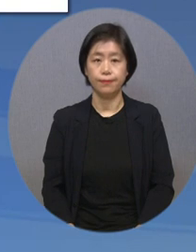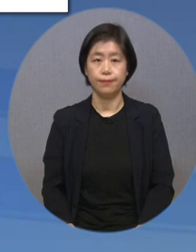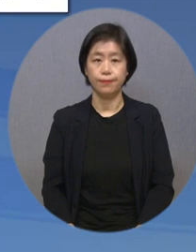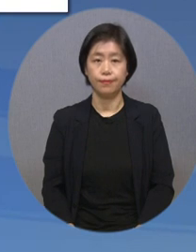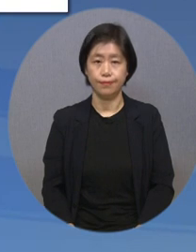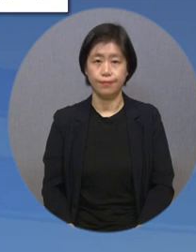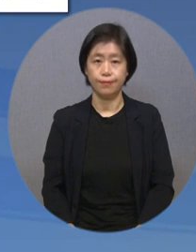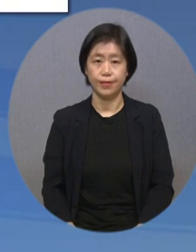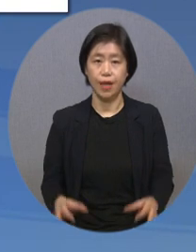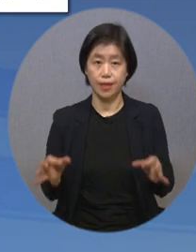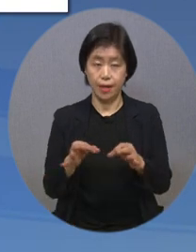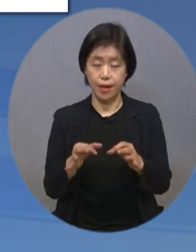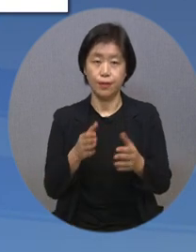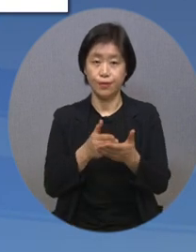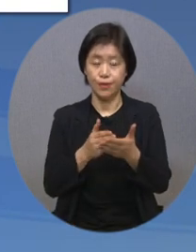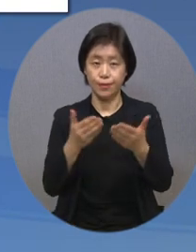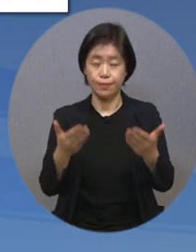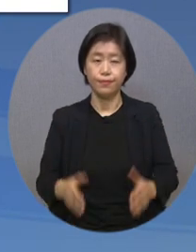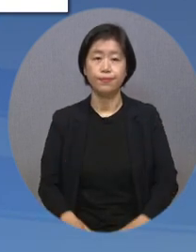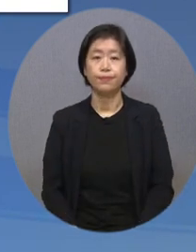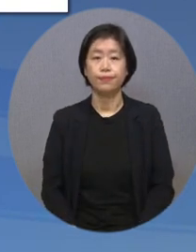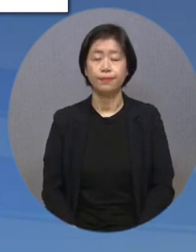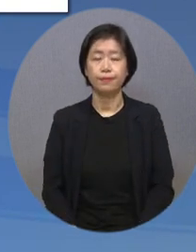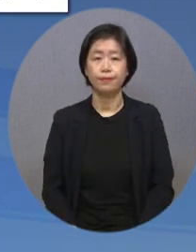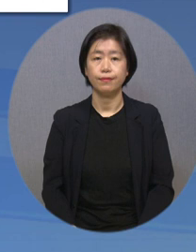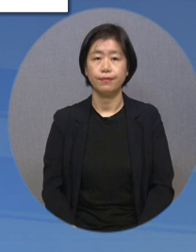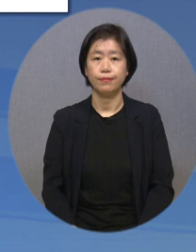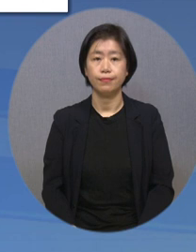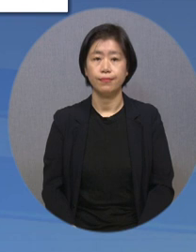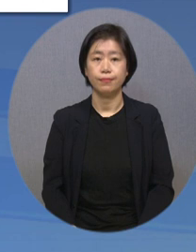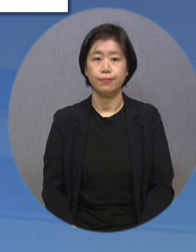이어서 간추린 뉴스 전해드립니다.